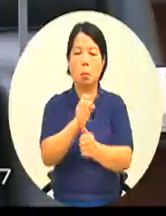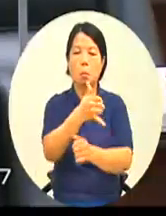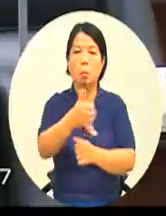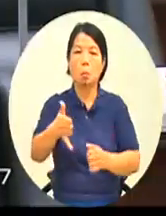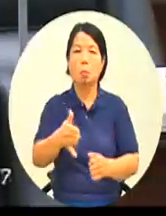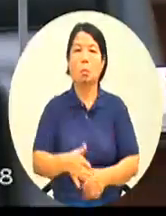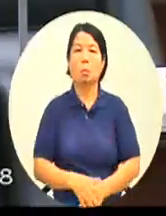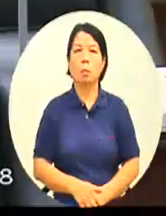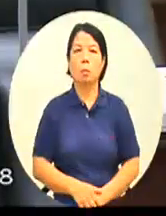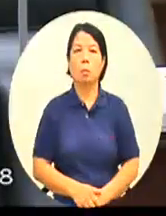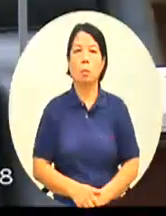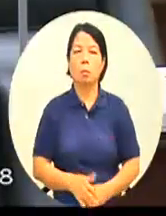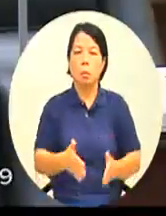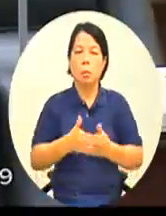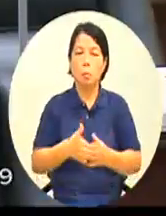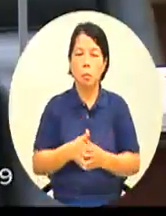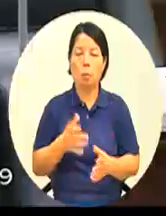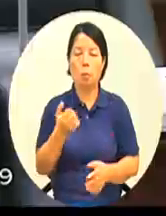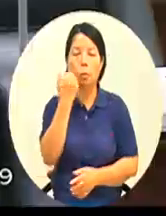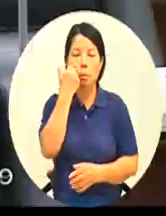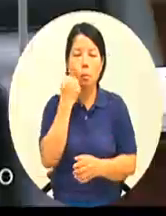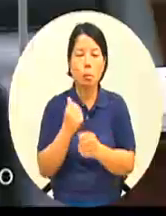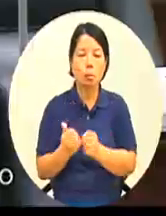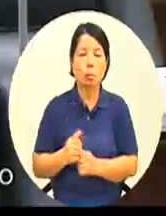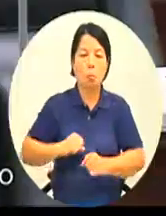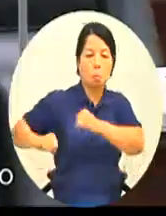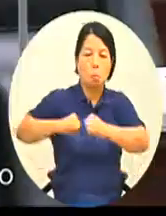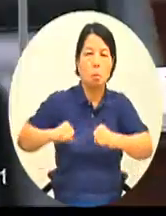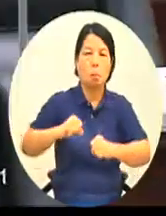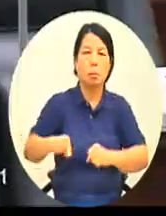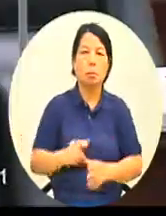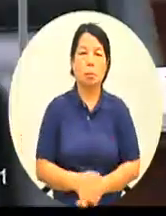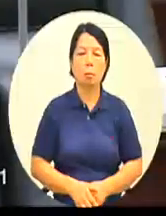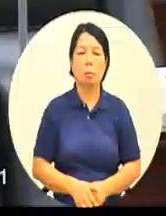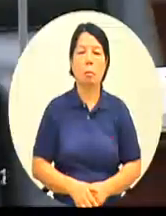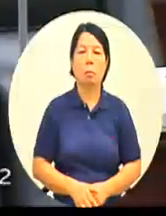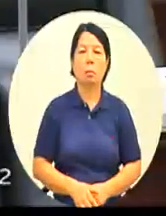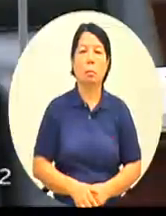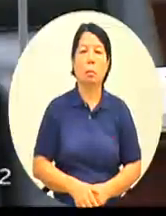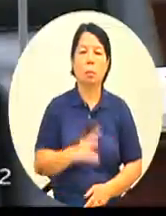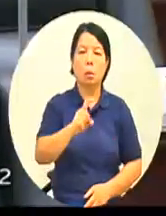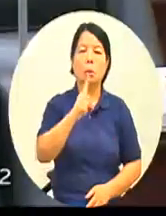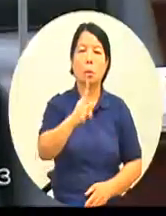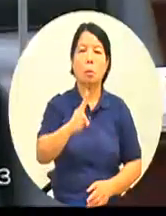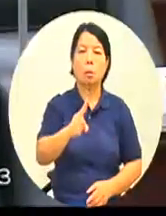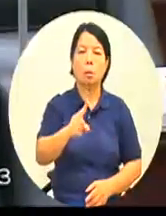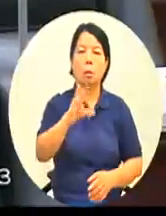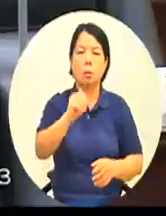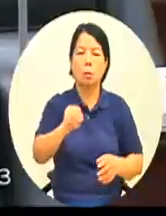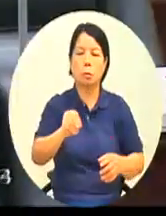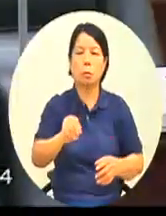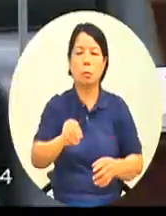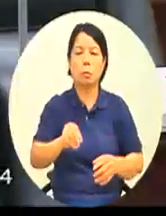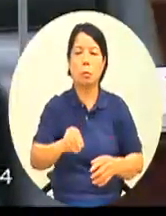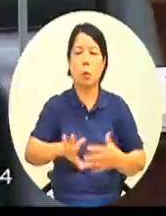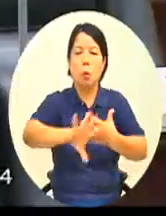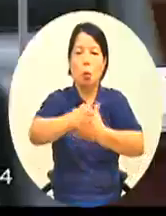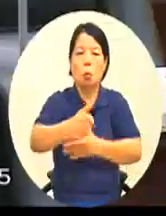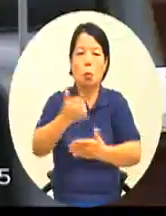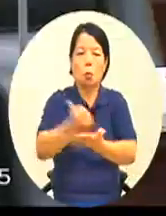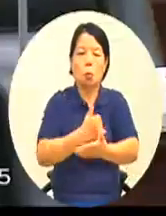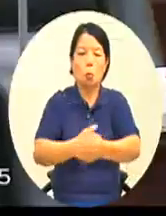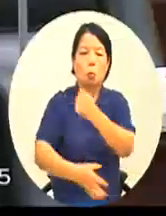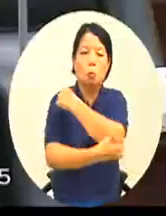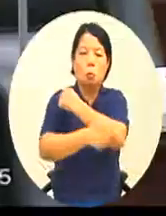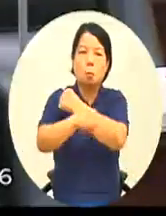们却要跟谁竞争？却要跟21.1万的外籍看护工来竞争。除此之外，